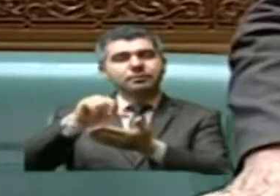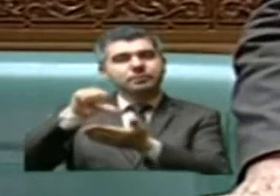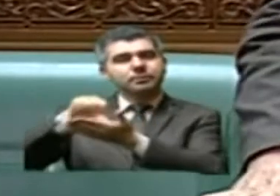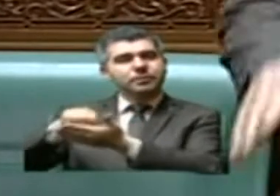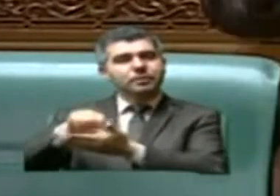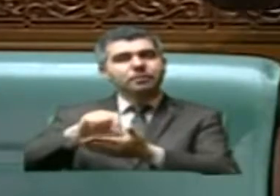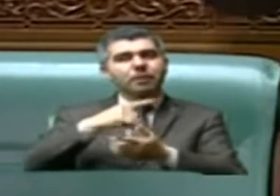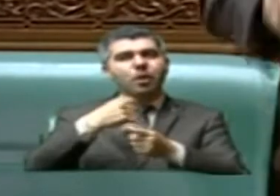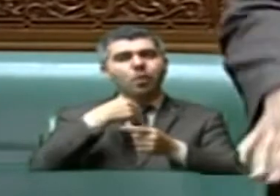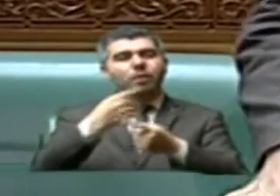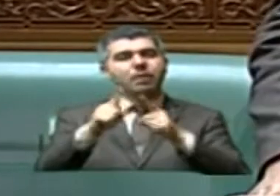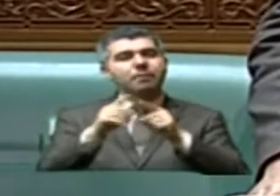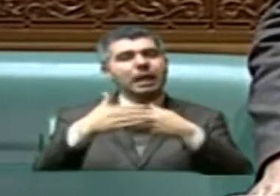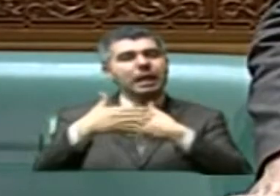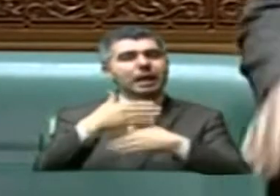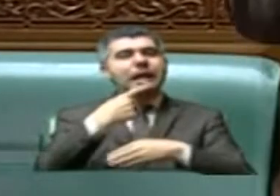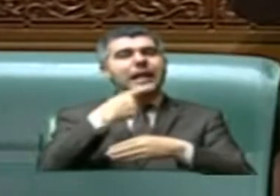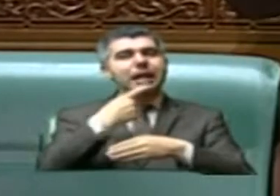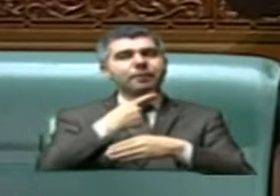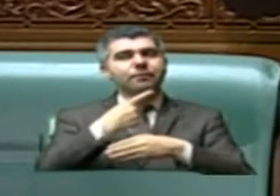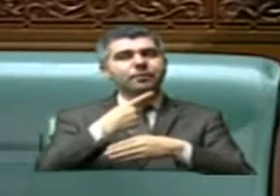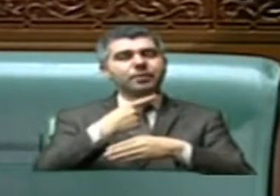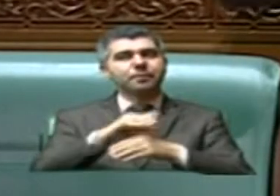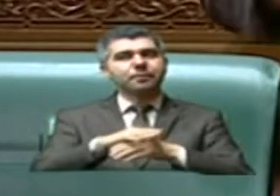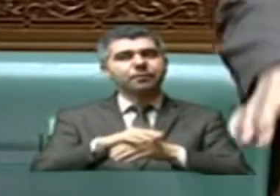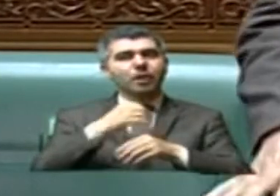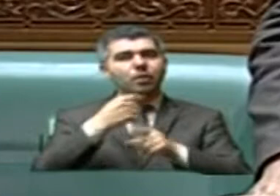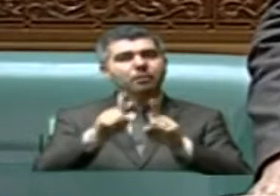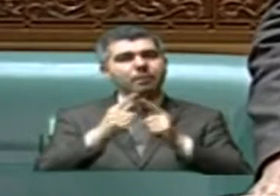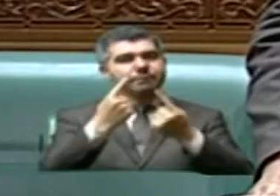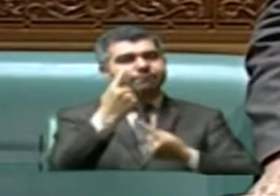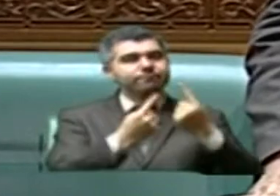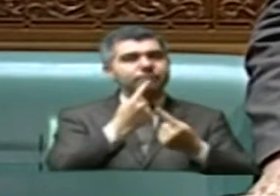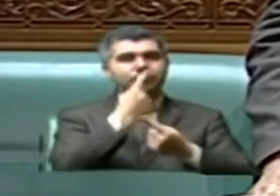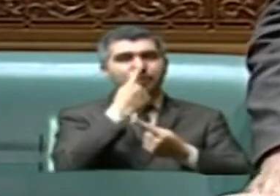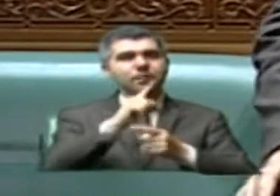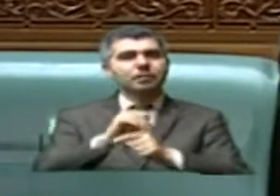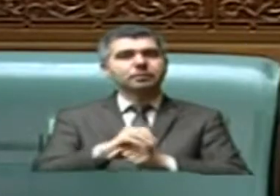راسها الحسيمه والمناطق ديال الريف. شكرا سيد الرئيس. كفى من المزايدات.